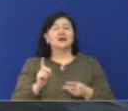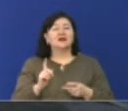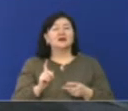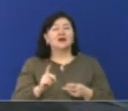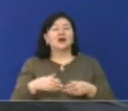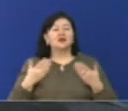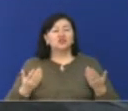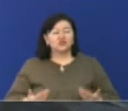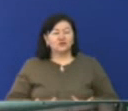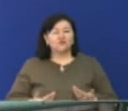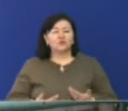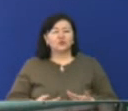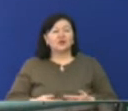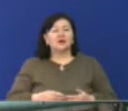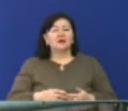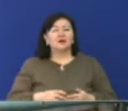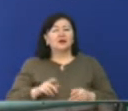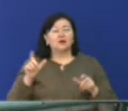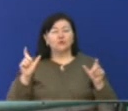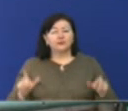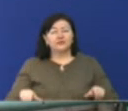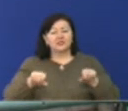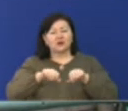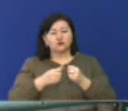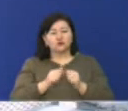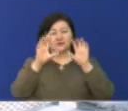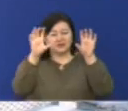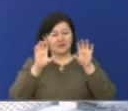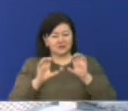Экскурсия была организована в исправительном учреждении максимальной безопасности